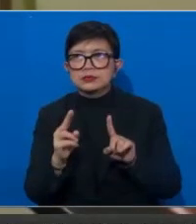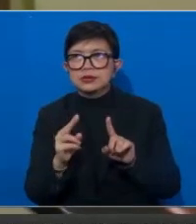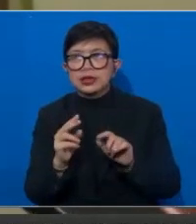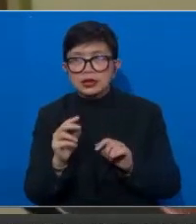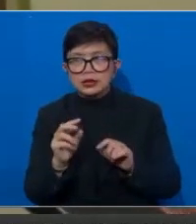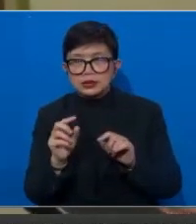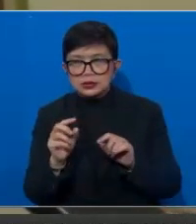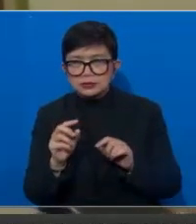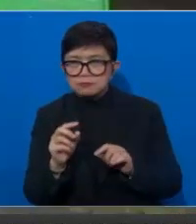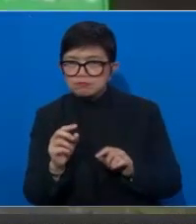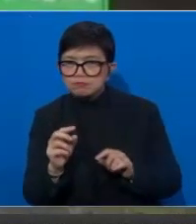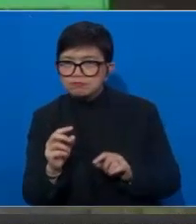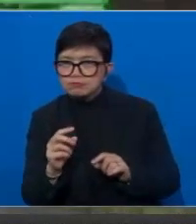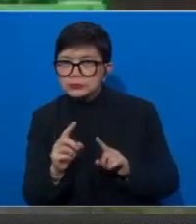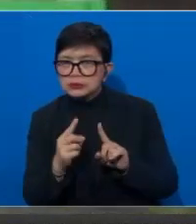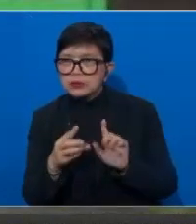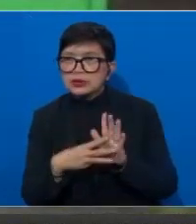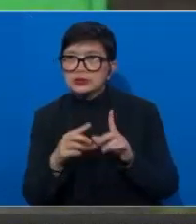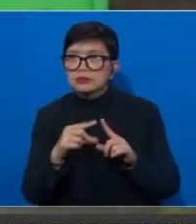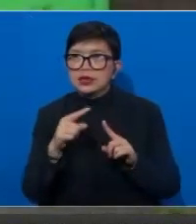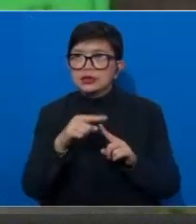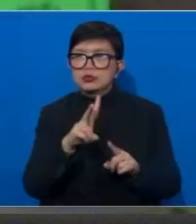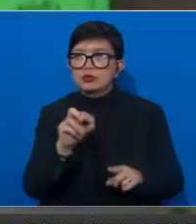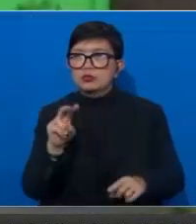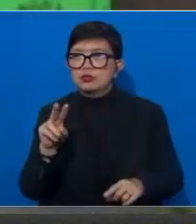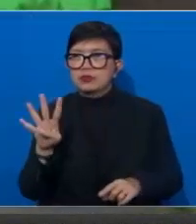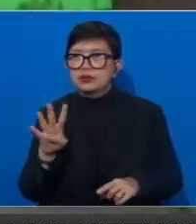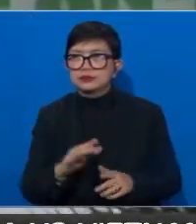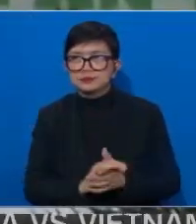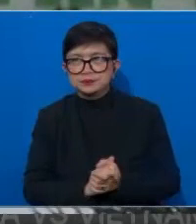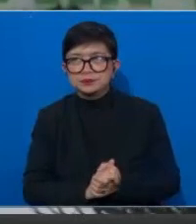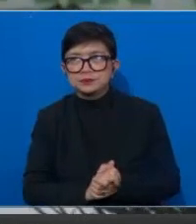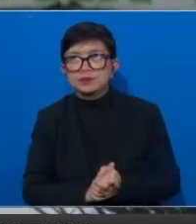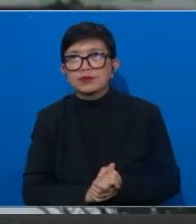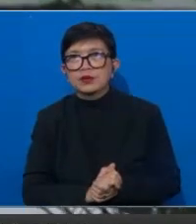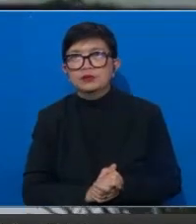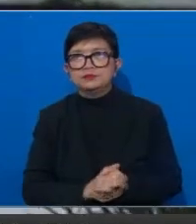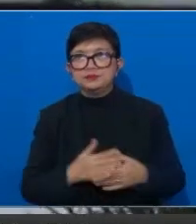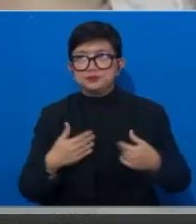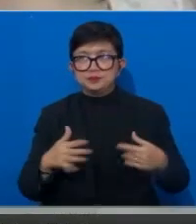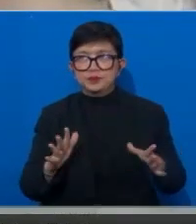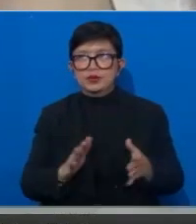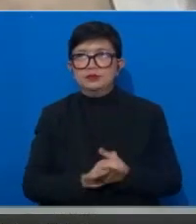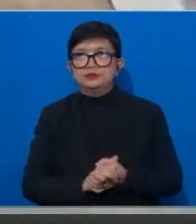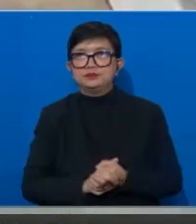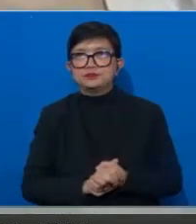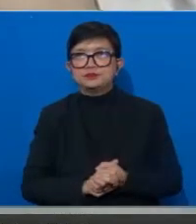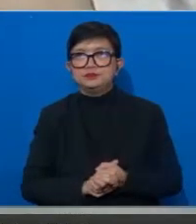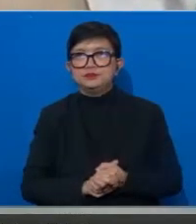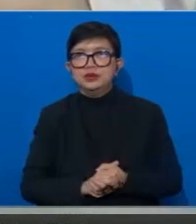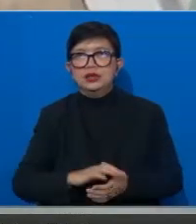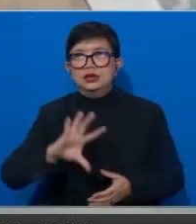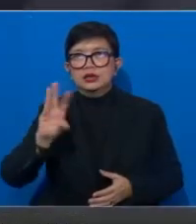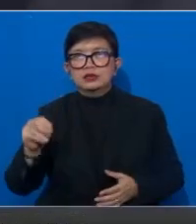11 Maret 2024. Tak hanya Muhammadiyah, Jemaah An-Nazir di Kabupaten Goa, Sulawesi Selatan